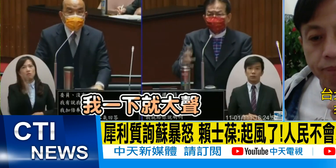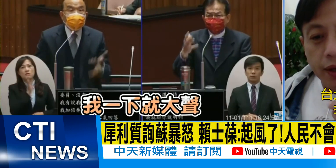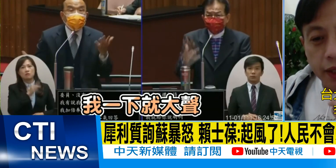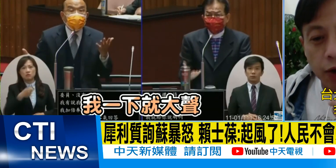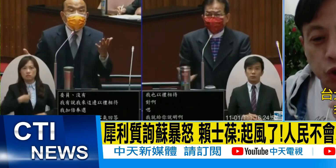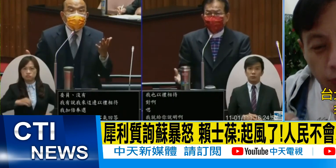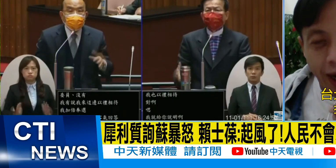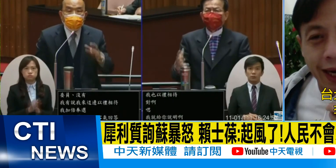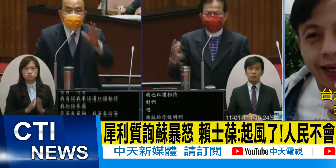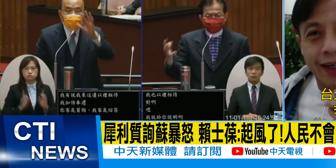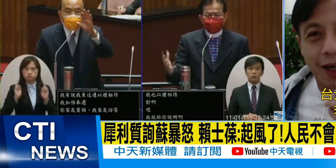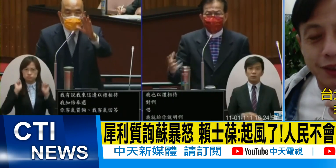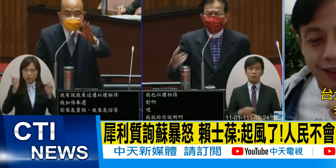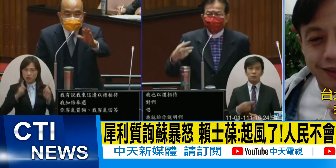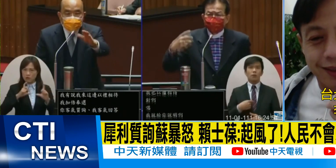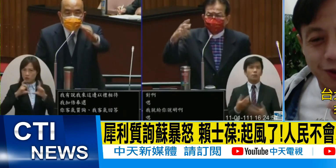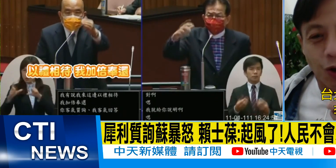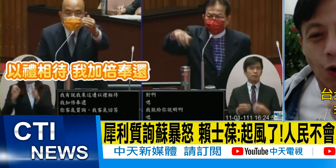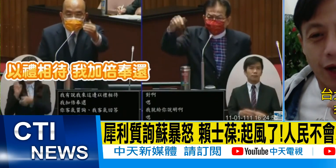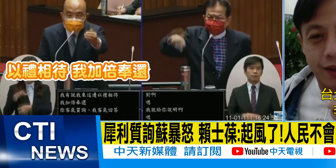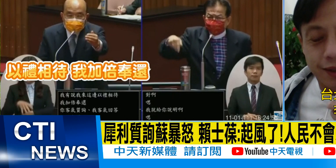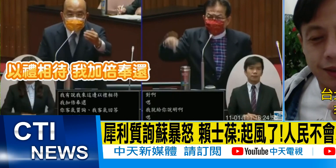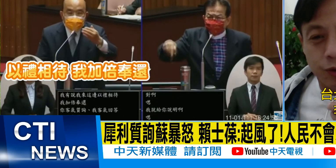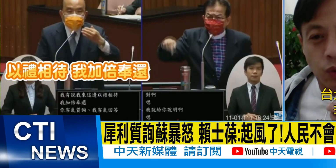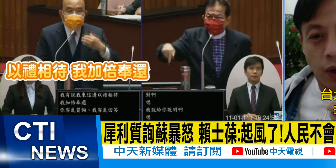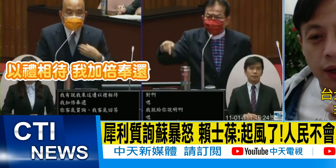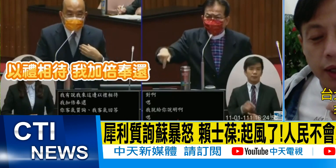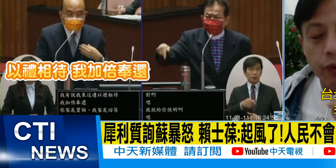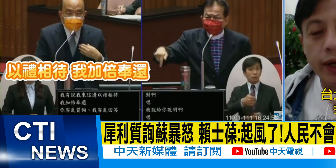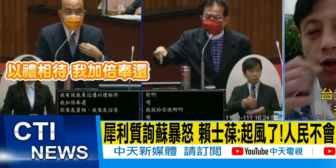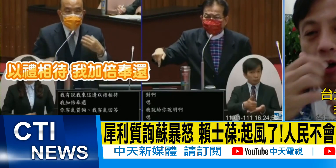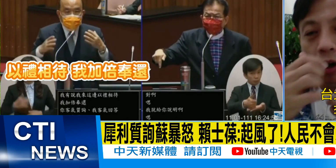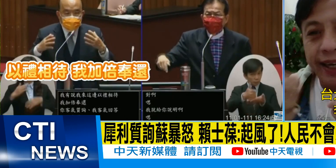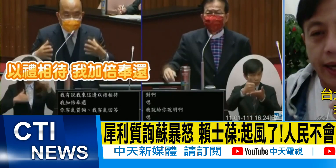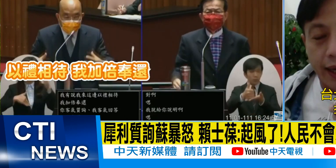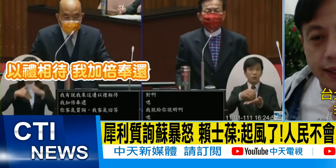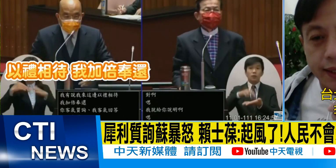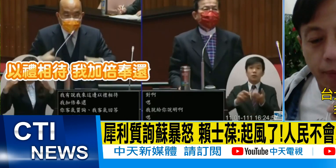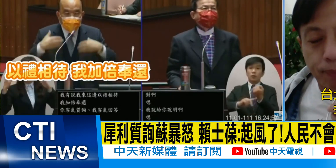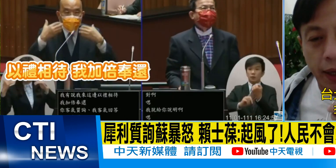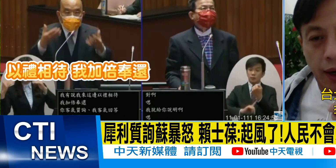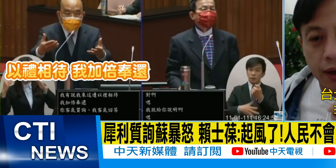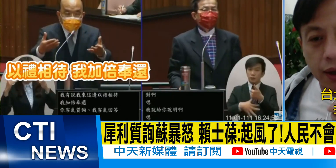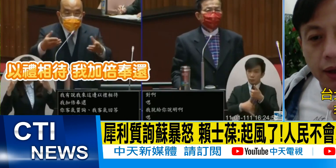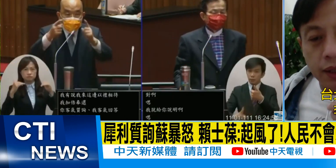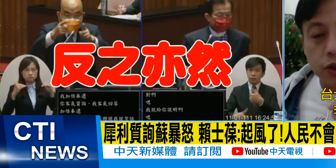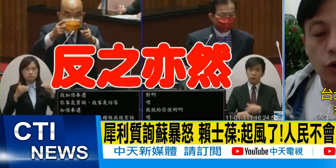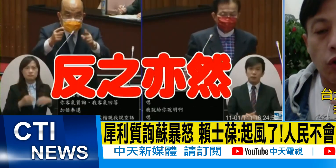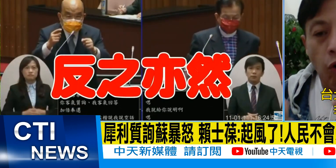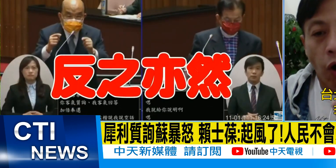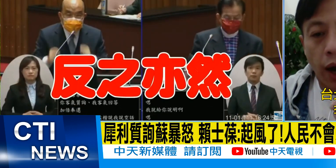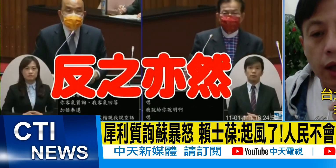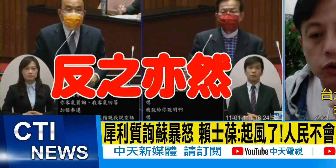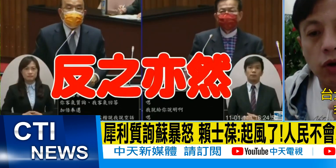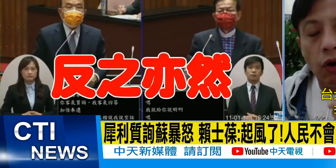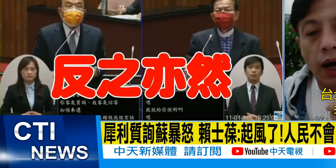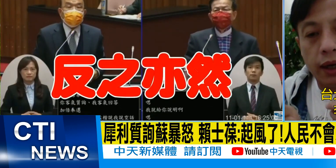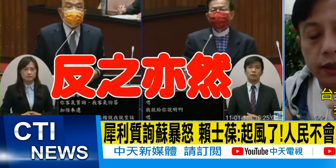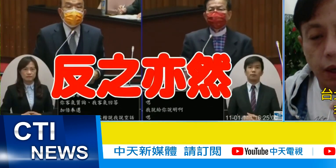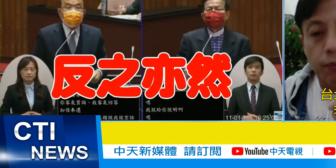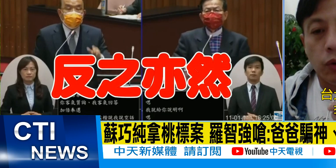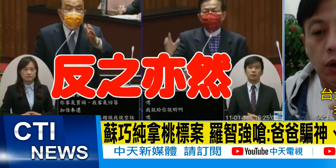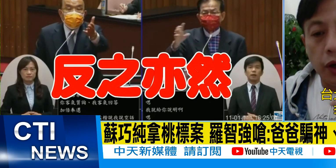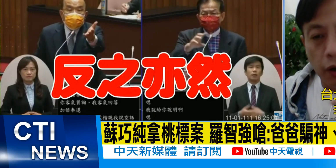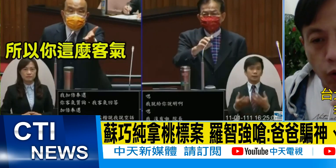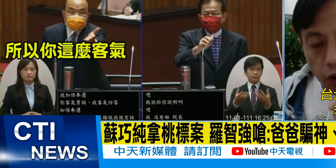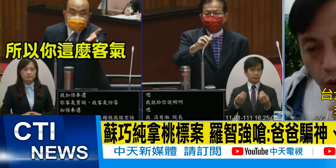来，要求马以南要请辞中化的职务啊，因为那时候马以南还在上班啊。那时候中化跟